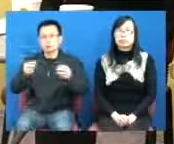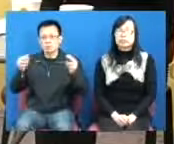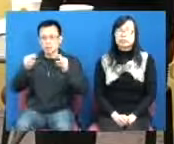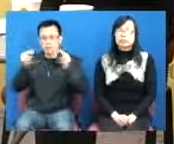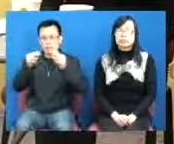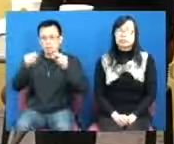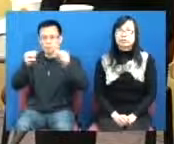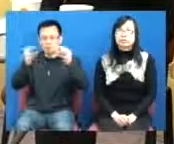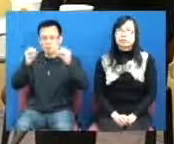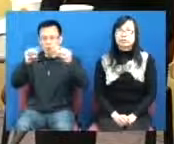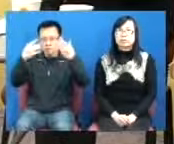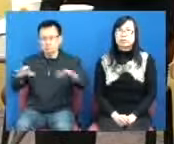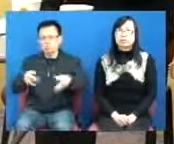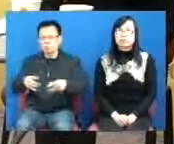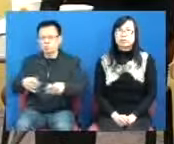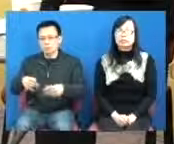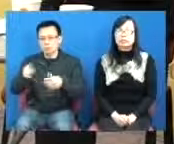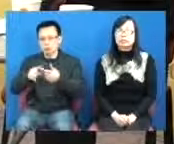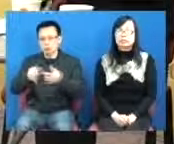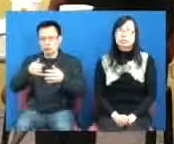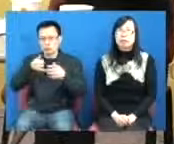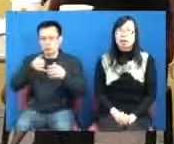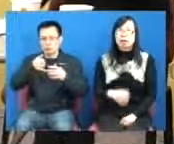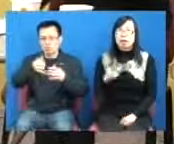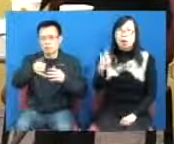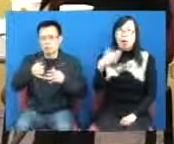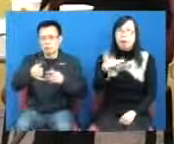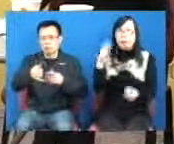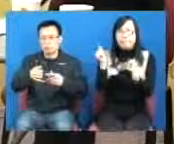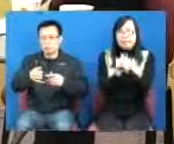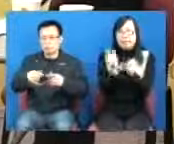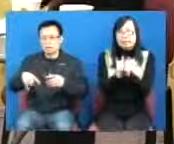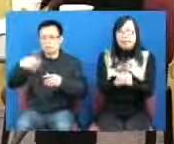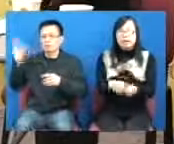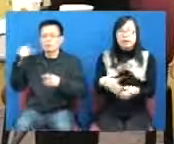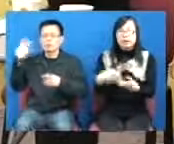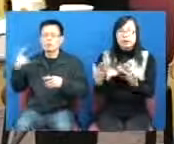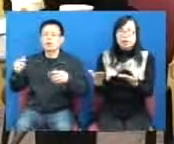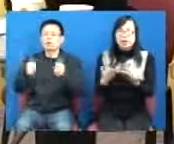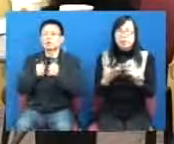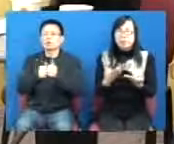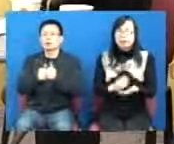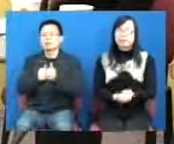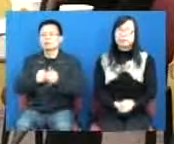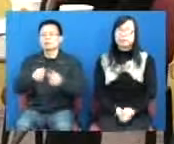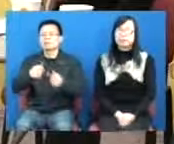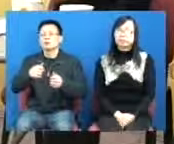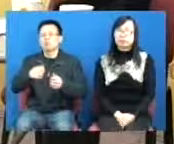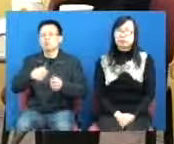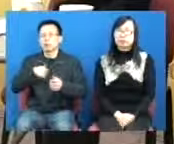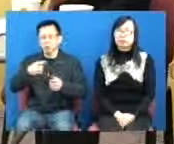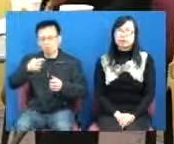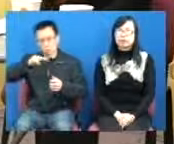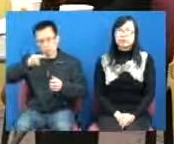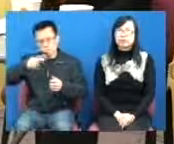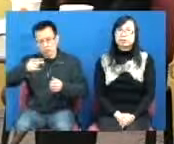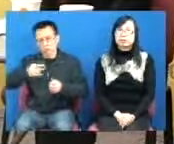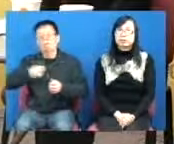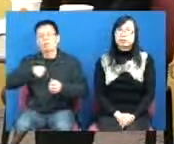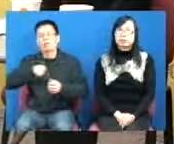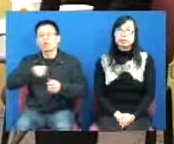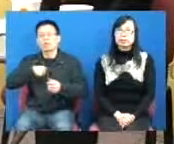蔡爺就已經就說我可以幫我朋友這我我可以微調我的預選案